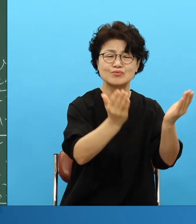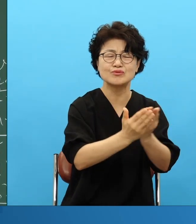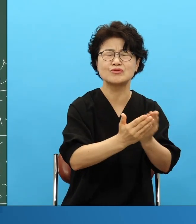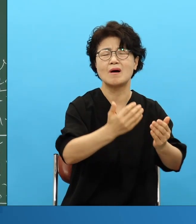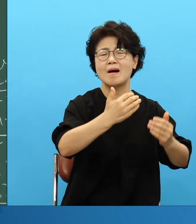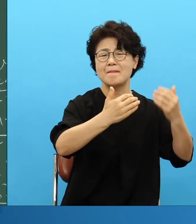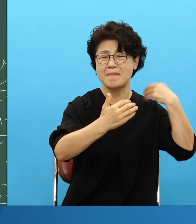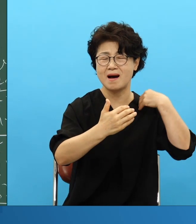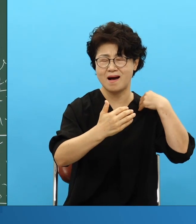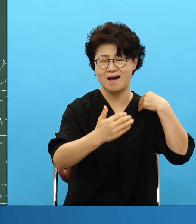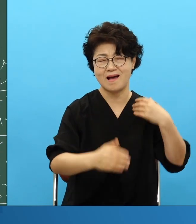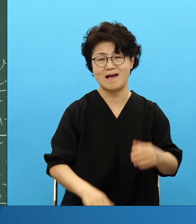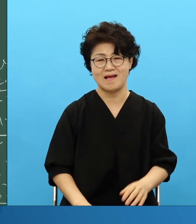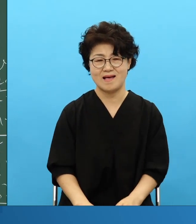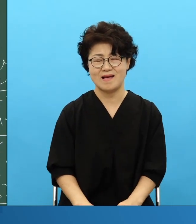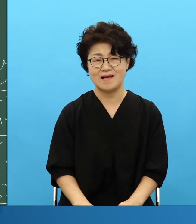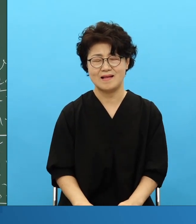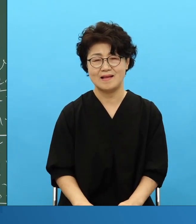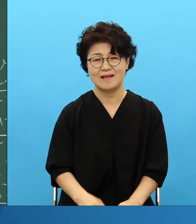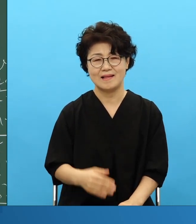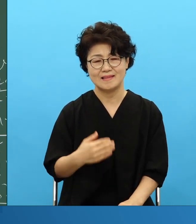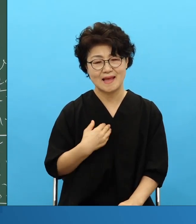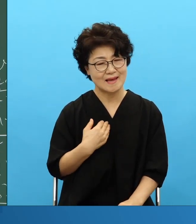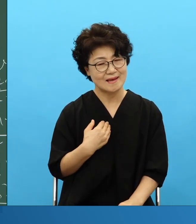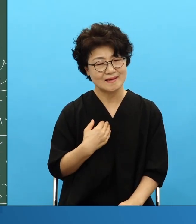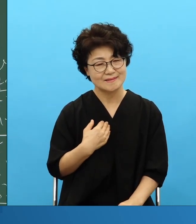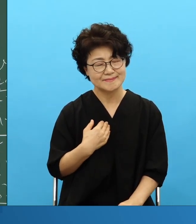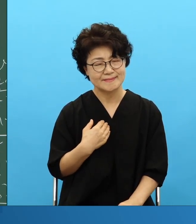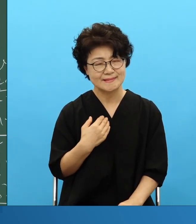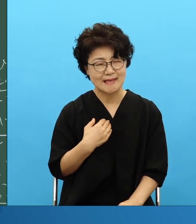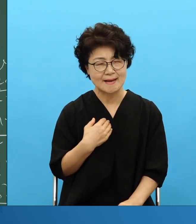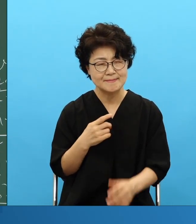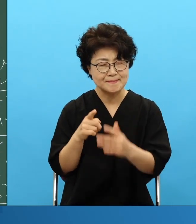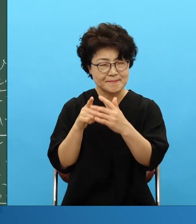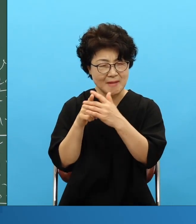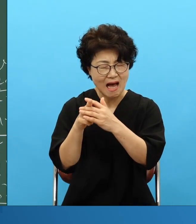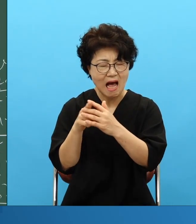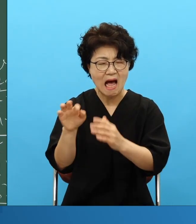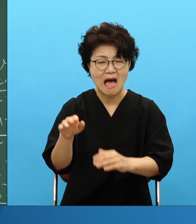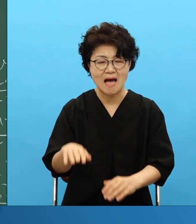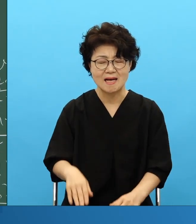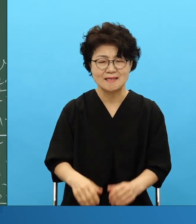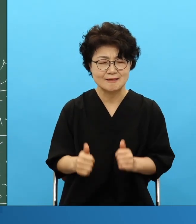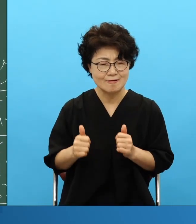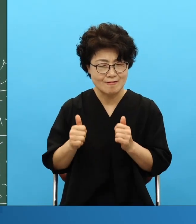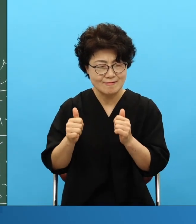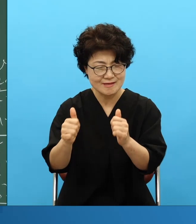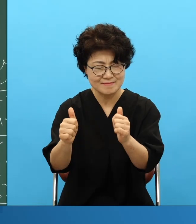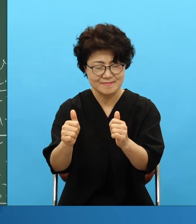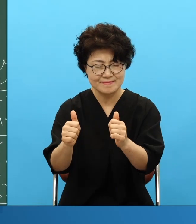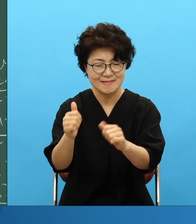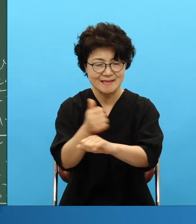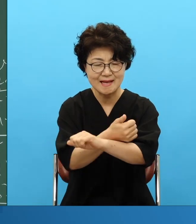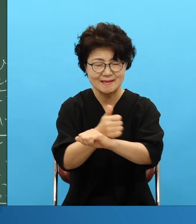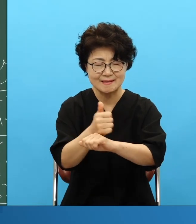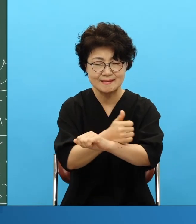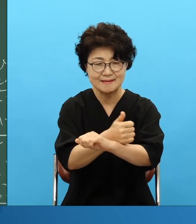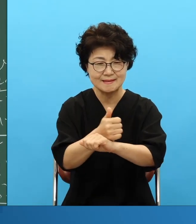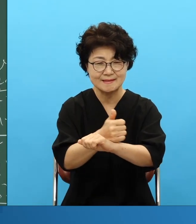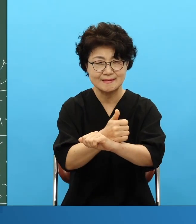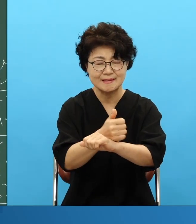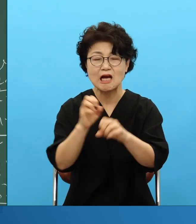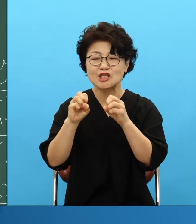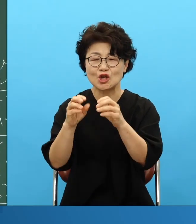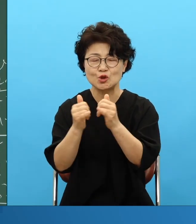있는 내가 보니 성실하게 보이는 전도사님이 한 분 계시더라고요. And there was this pastor who was really sincere in his studies. 소개를 한 겁니다.